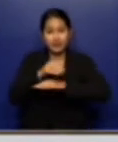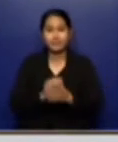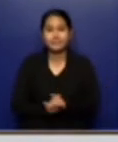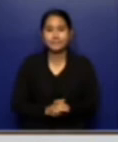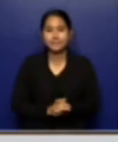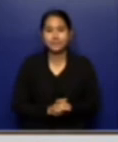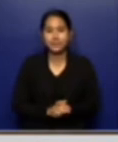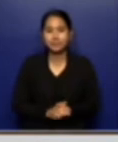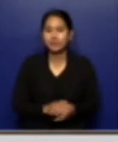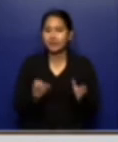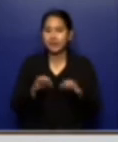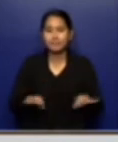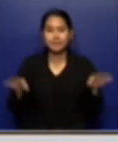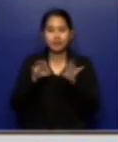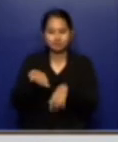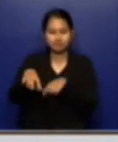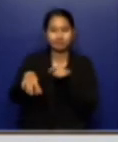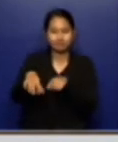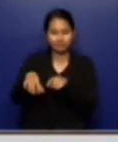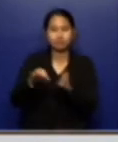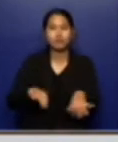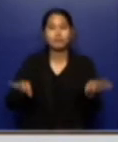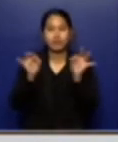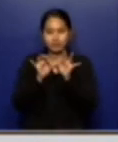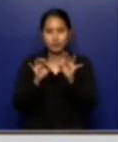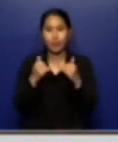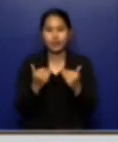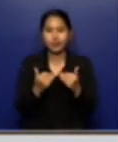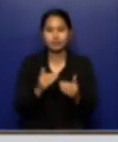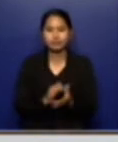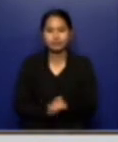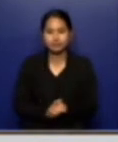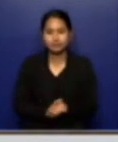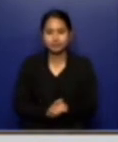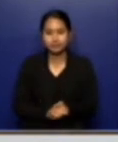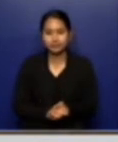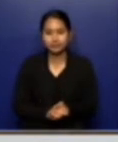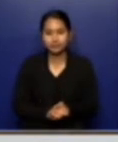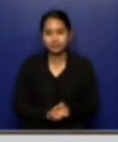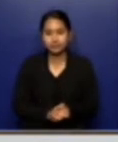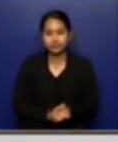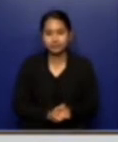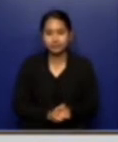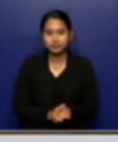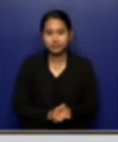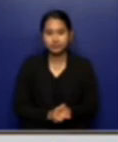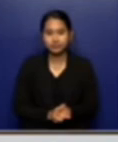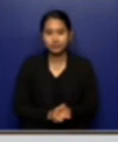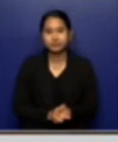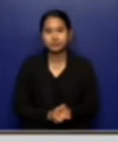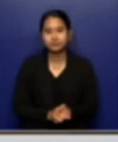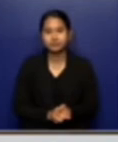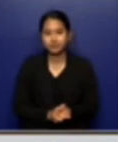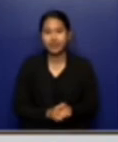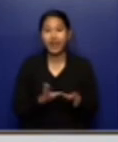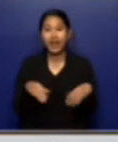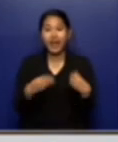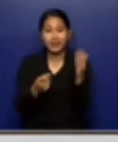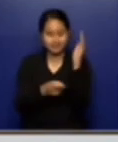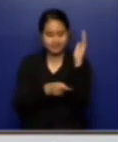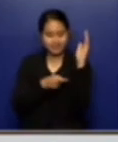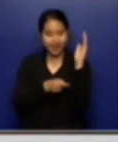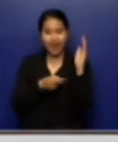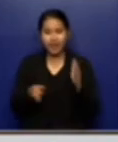องค์กรสำคัญเลยครับวันนี้สำนักงบประมาณคุณเล่นให้พาราแอดฟันเยอะๆเนี่ยไอ้ถนนลูกลัง